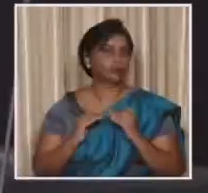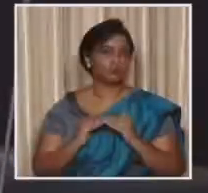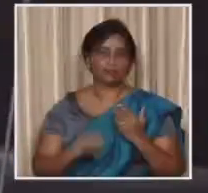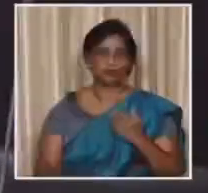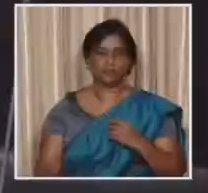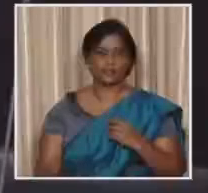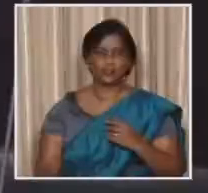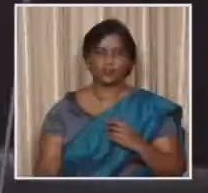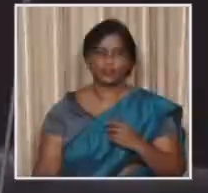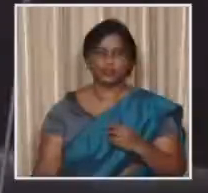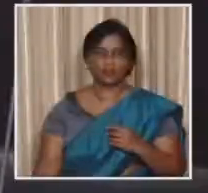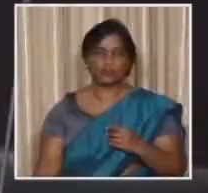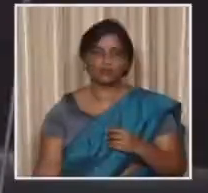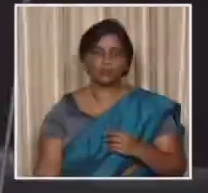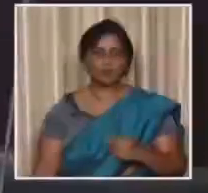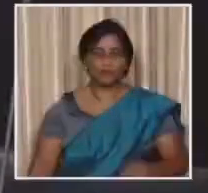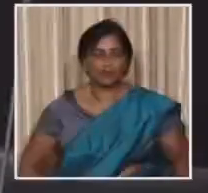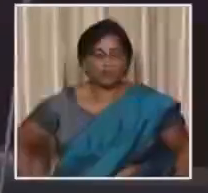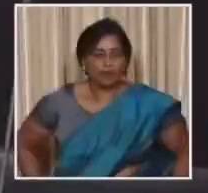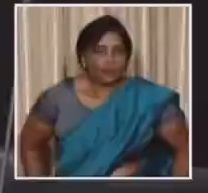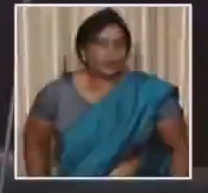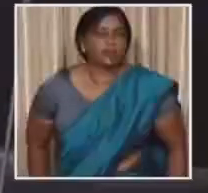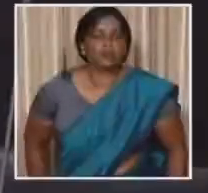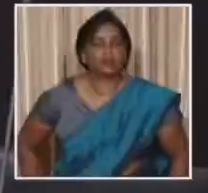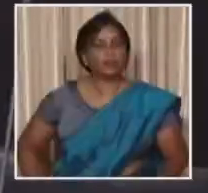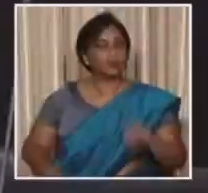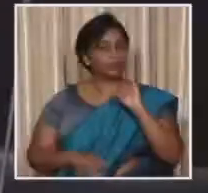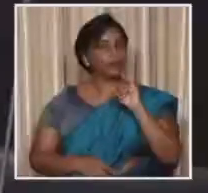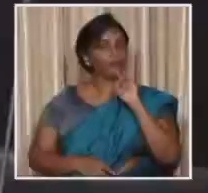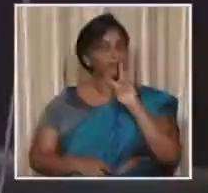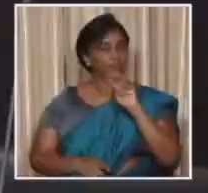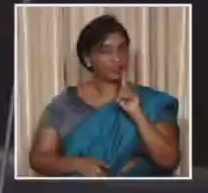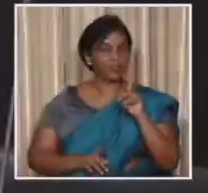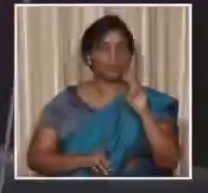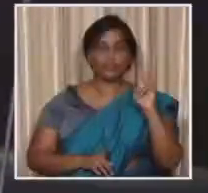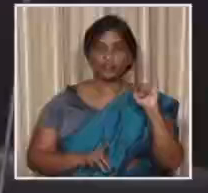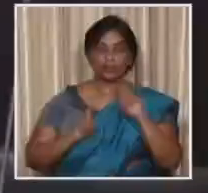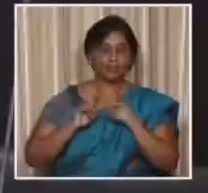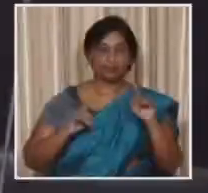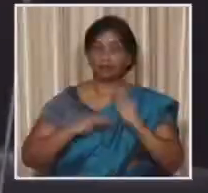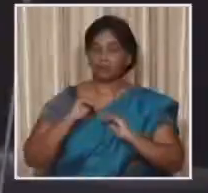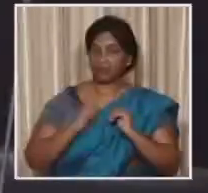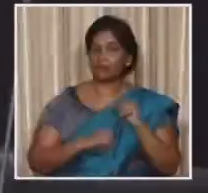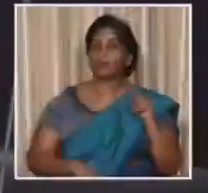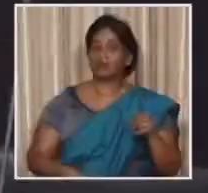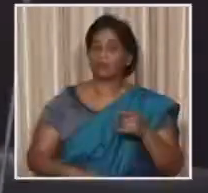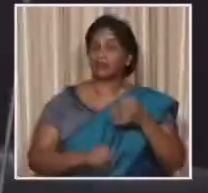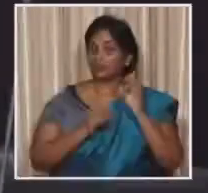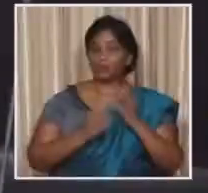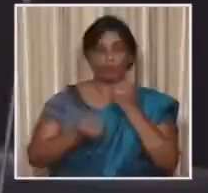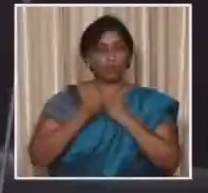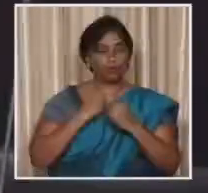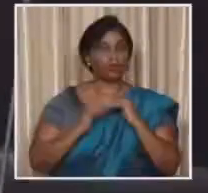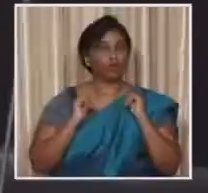නොවේ. වයස අවුරුදු 21යි 24යි අතර සිටින ක්‍රියාකාරී ශික්ෂණලාභීන් වෙත නිසි පෝෂණය